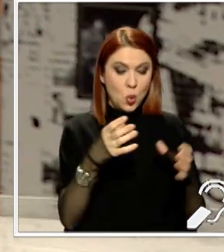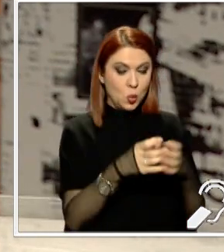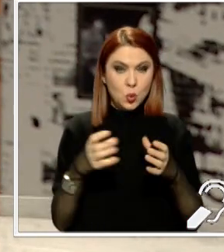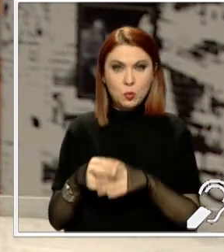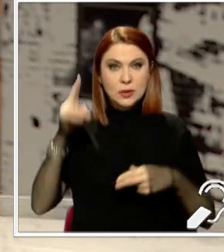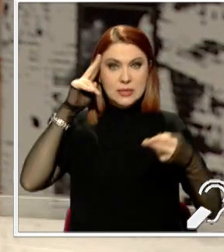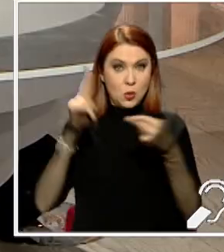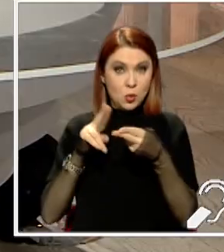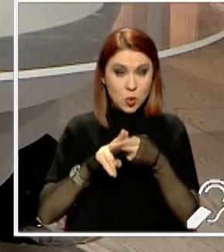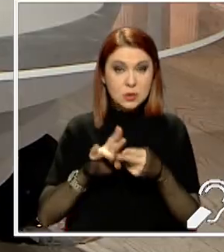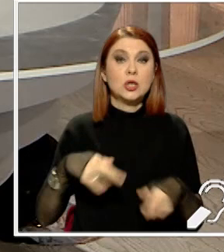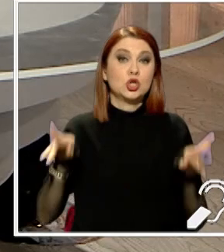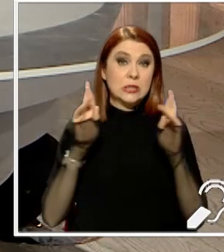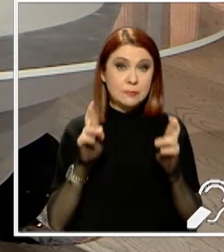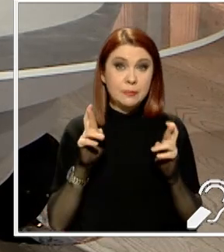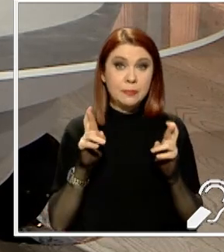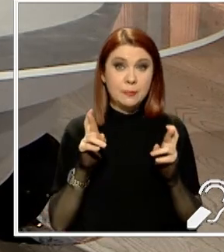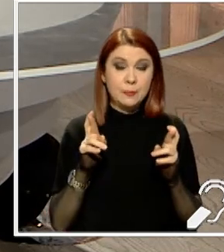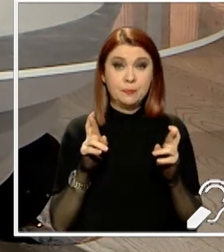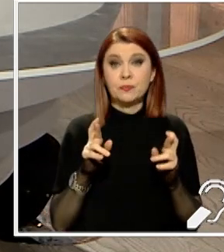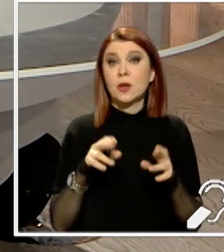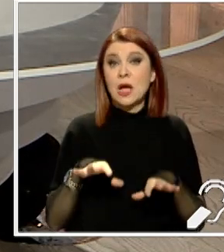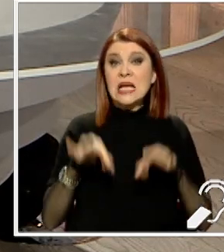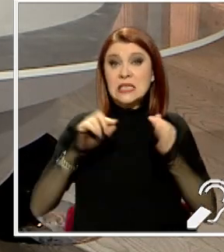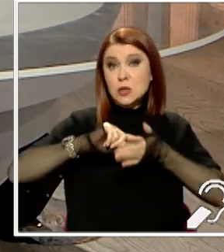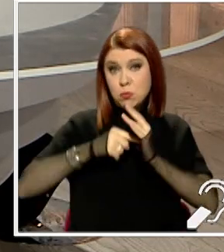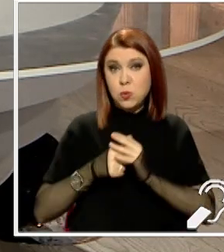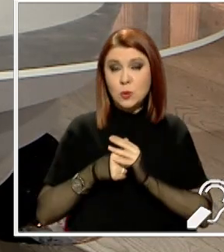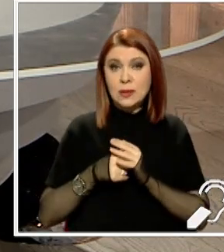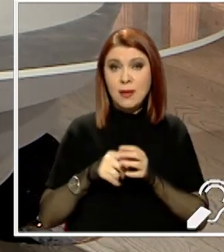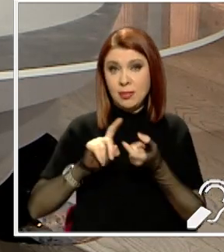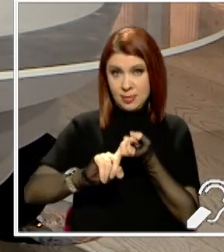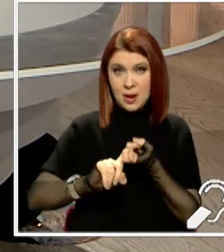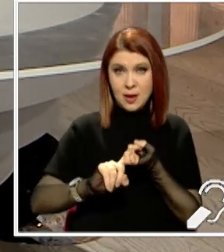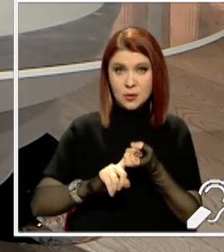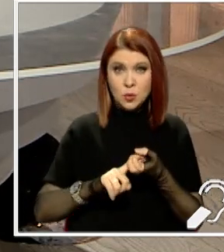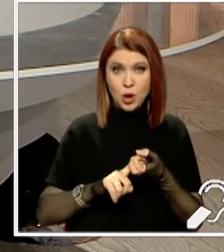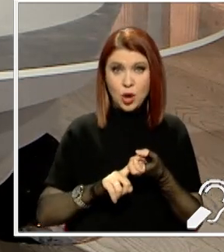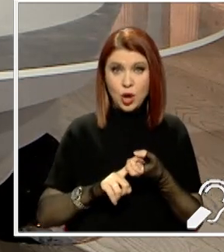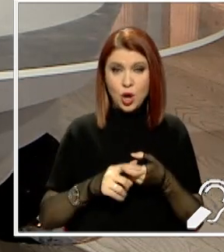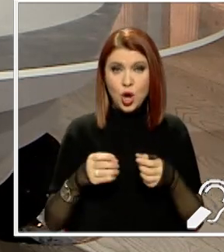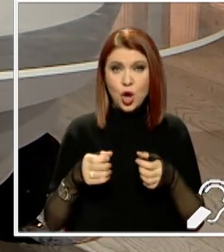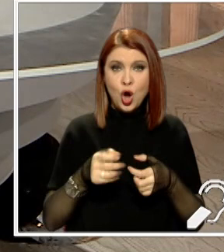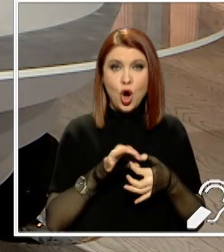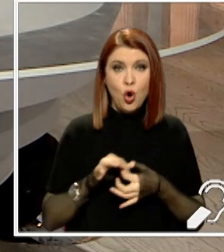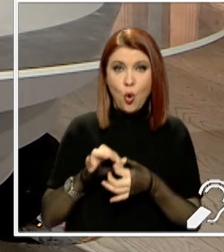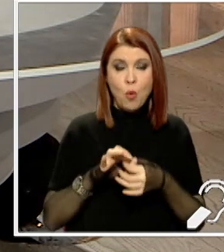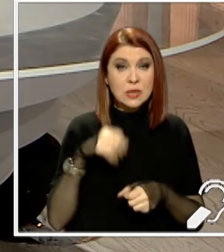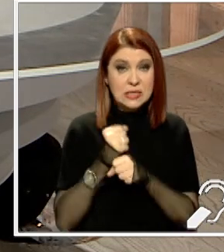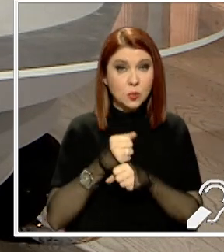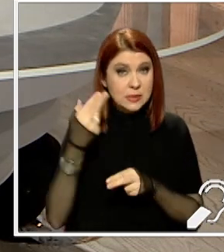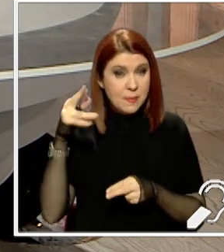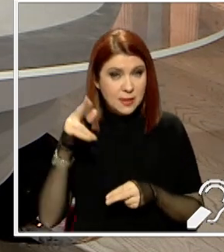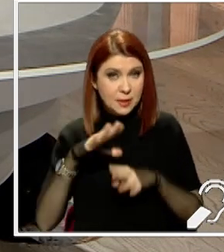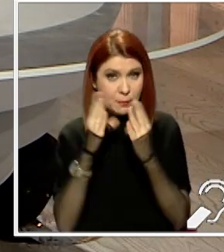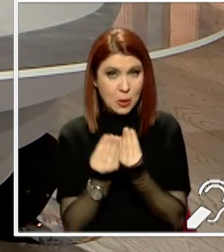se cunosc și sperăm noi că vor găsi niște puncte de intersecție comune pe care să dorească să lucreze mai